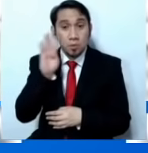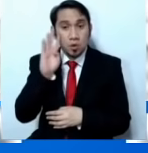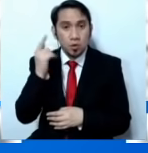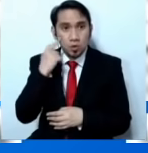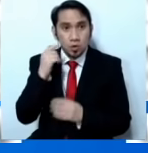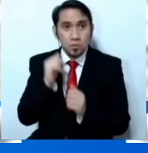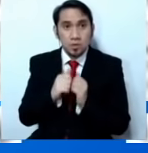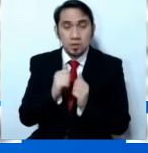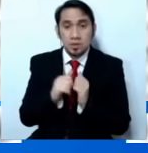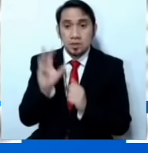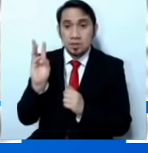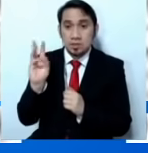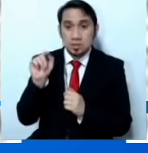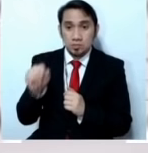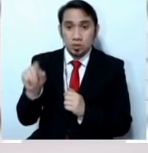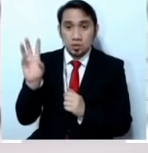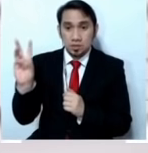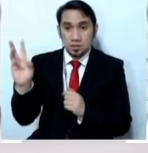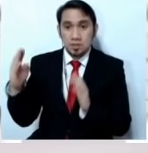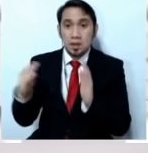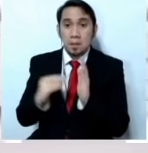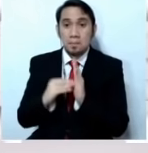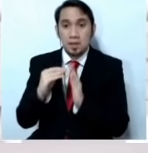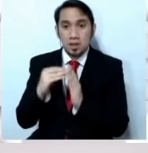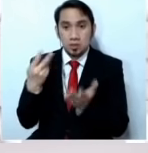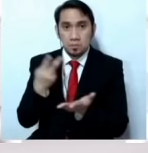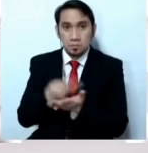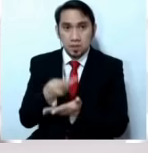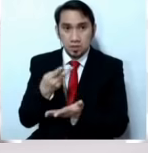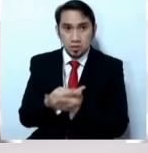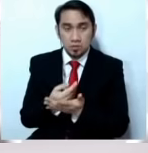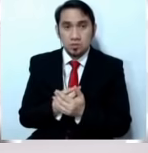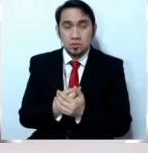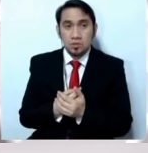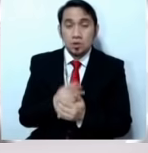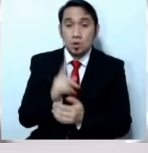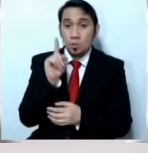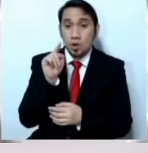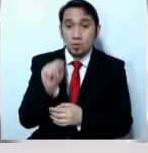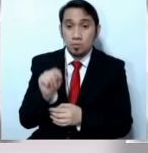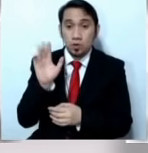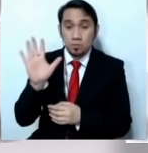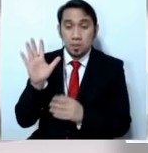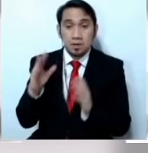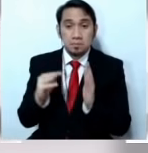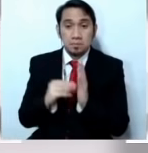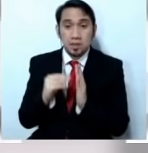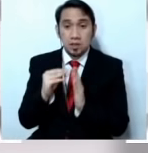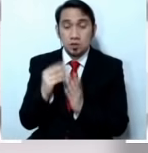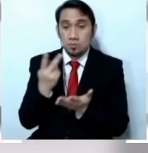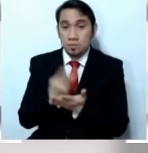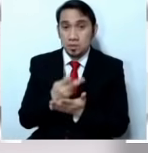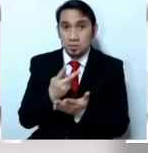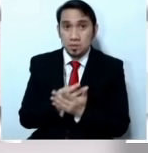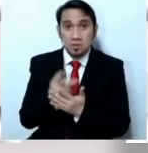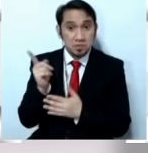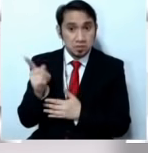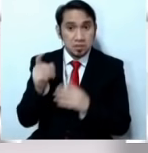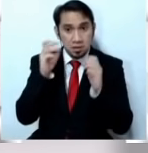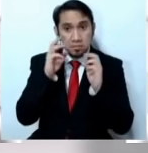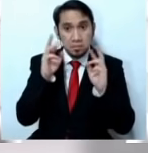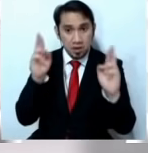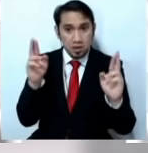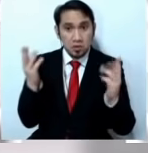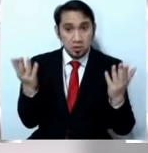6.6 billion pesos. Specifically, 1.5 billion pesos nung mayor pa lang si Duterte sa Davao